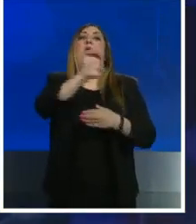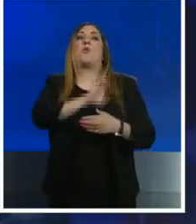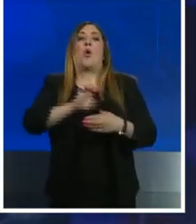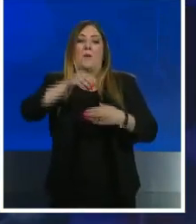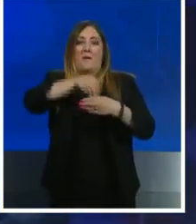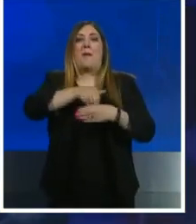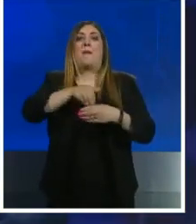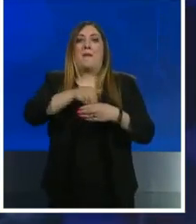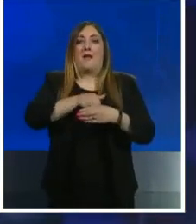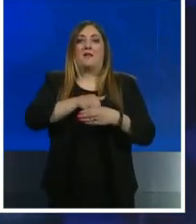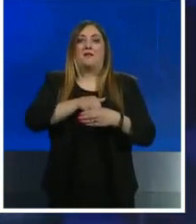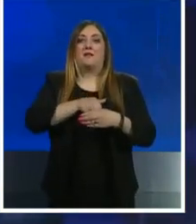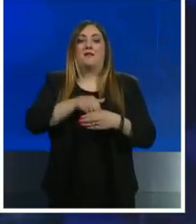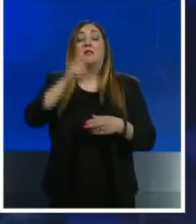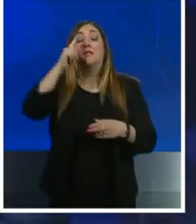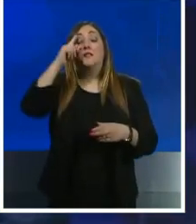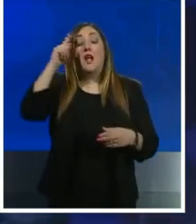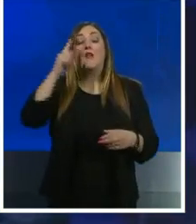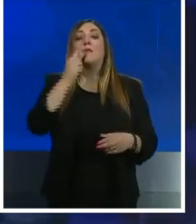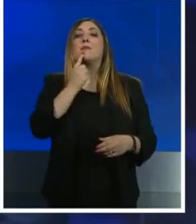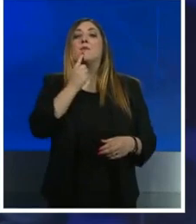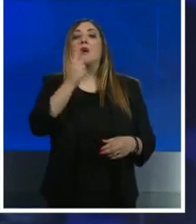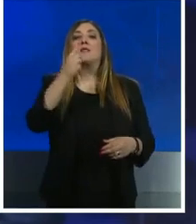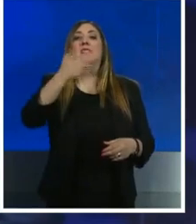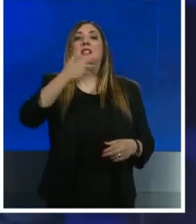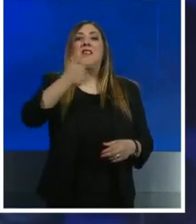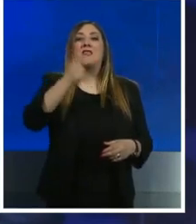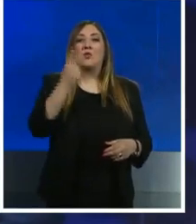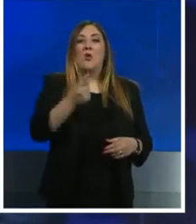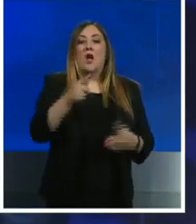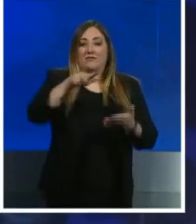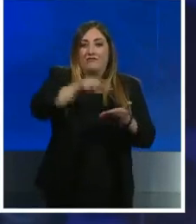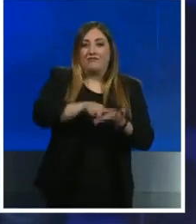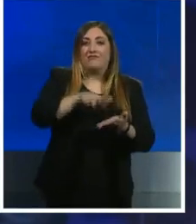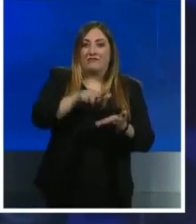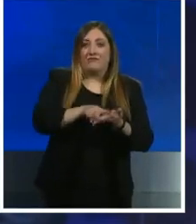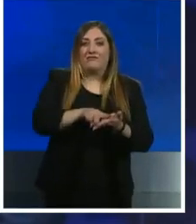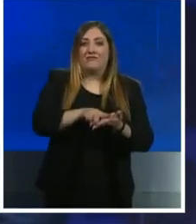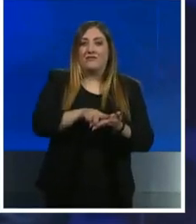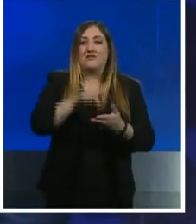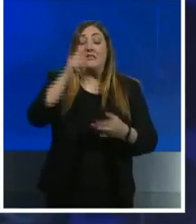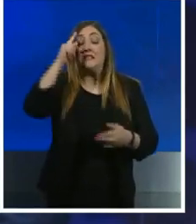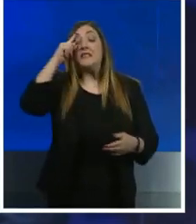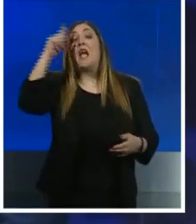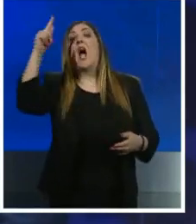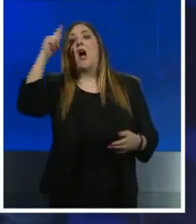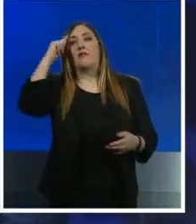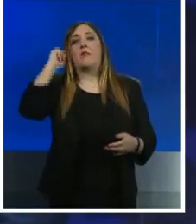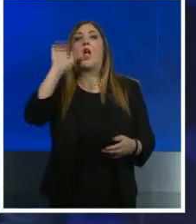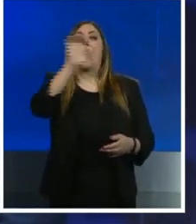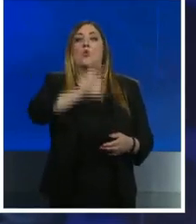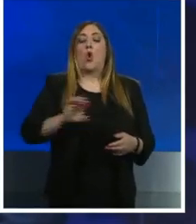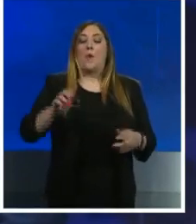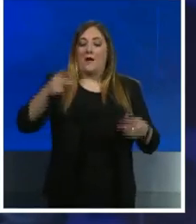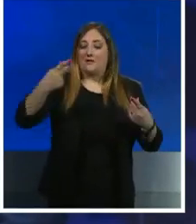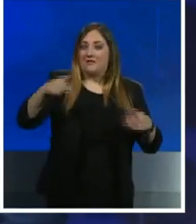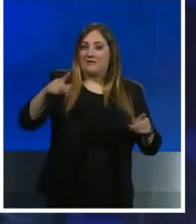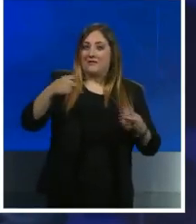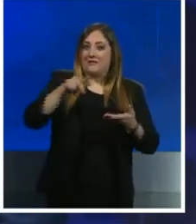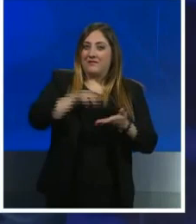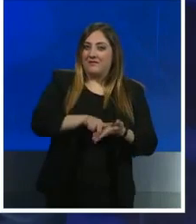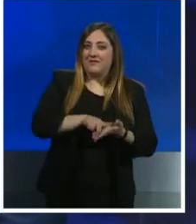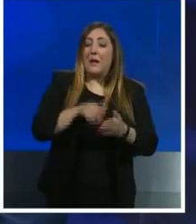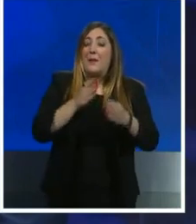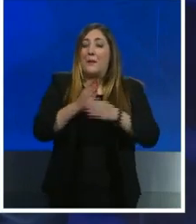tal-immigrazzjoni ta' 1971. Li twaqqaf titqabel ma tħanna, aħna mela le, aħna rridu li dak it-trattat li kompla bih il-Perit